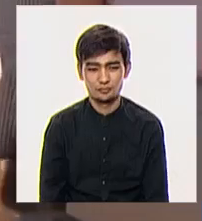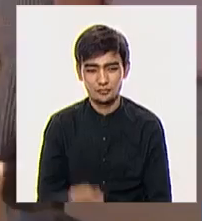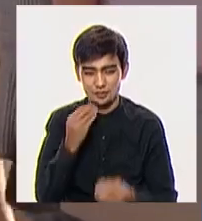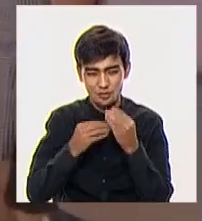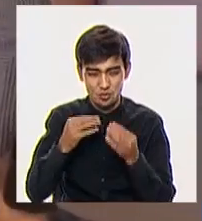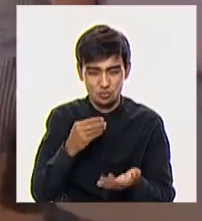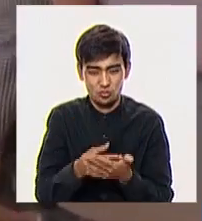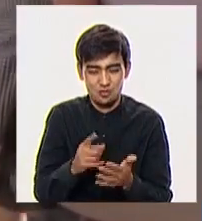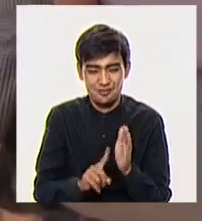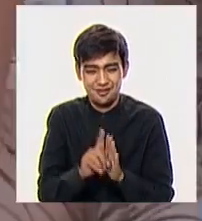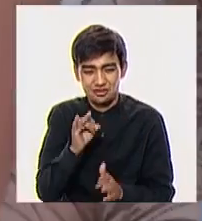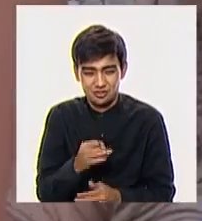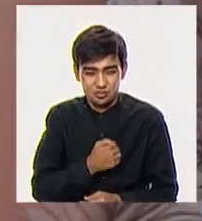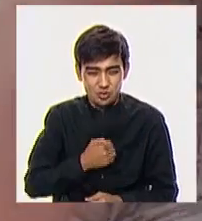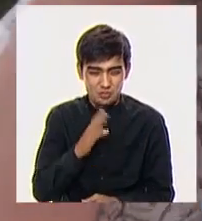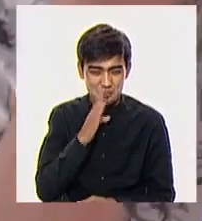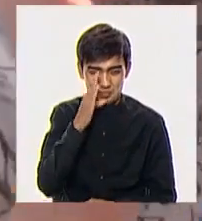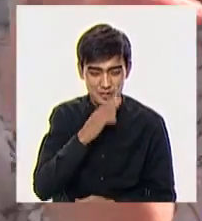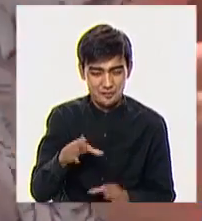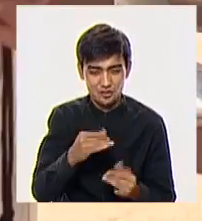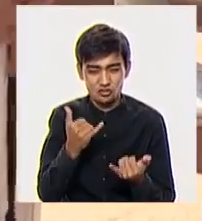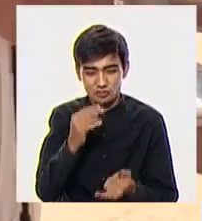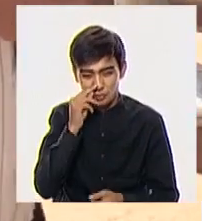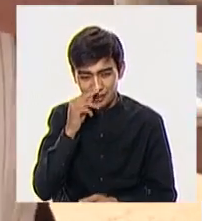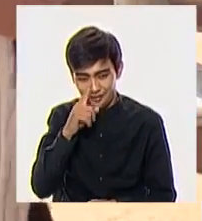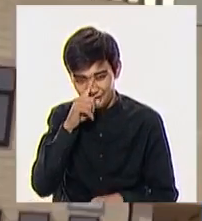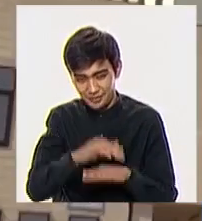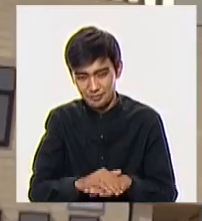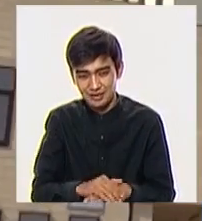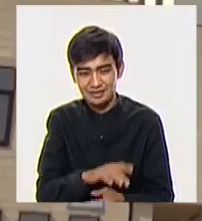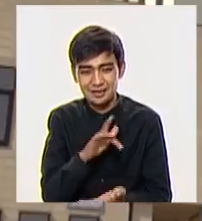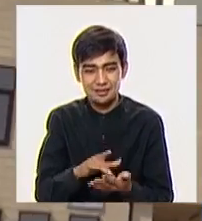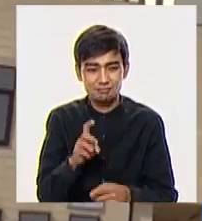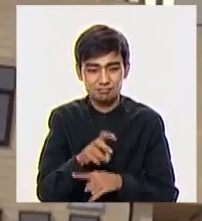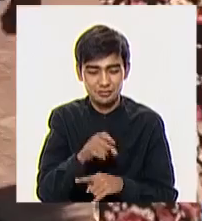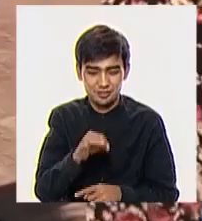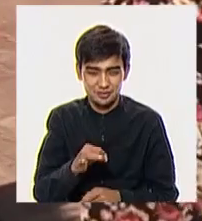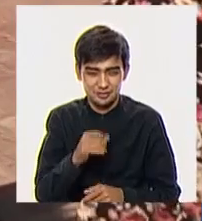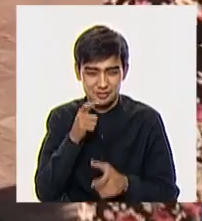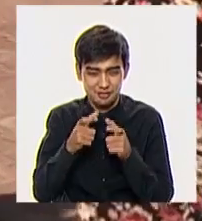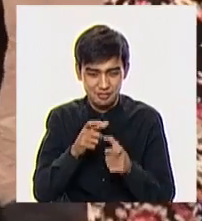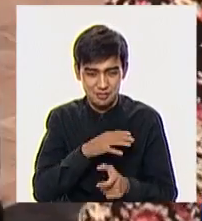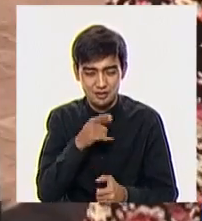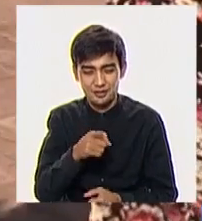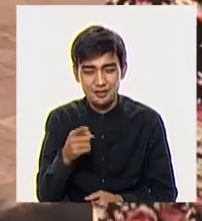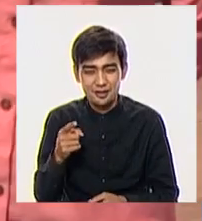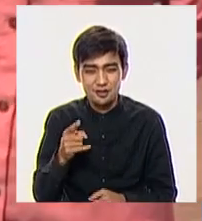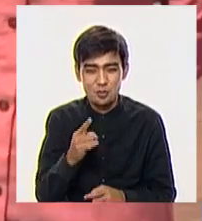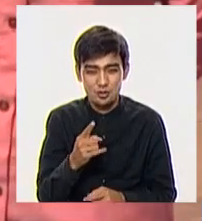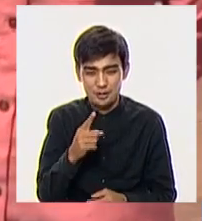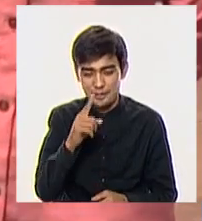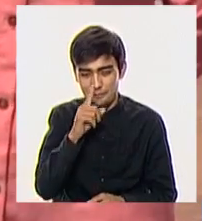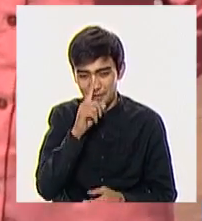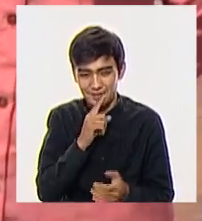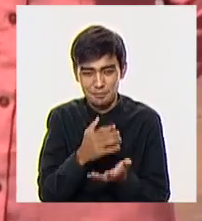Азық-түліктің қымбаттағанын ашынған бір тобана бүгін Шымкент әкімдігі ғимаратының алдына келіп, шу көтерді. Олар балаға ай сайын төленетін өтемақы